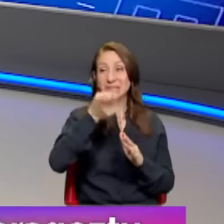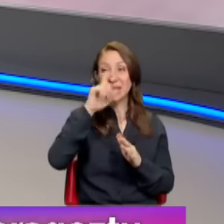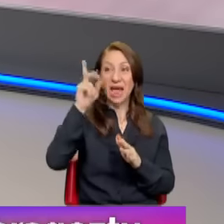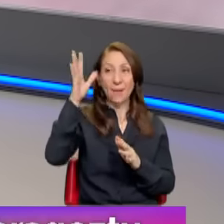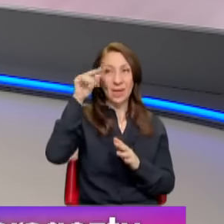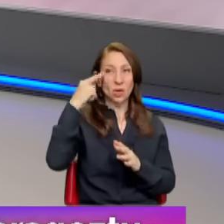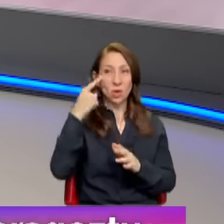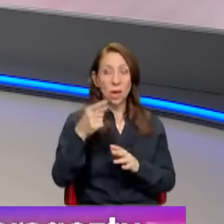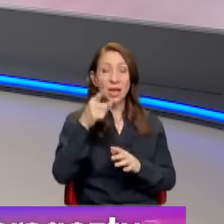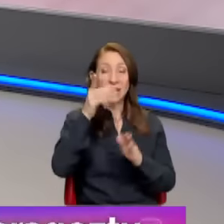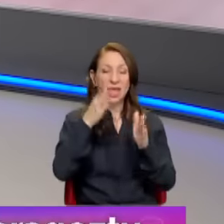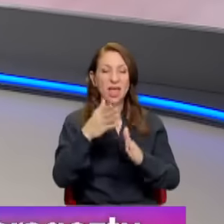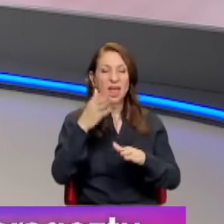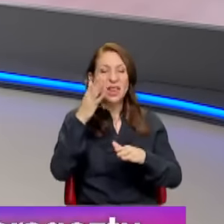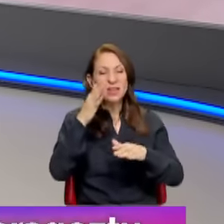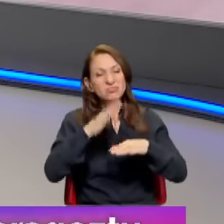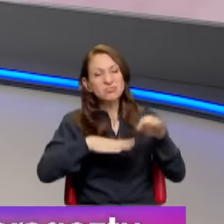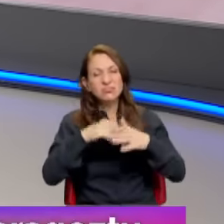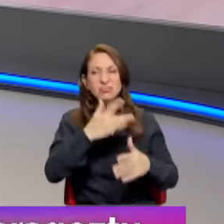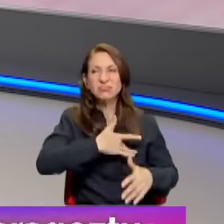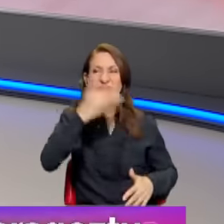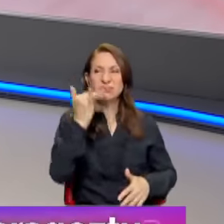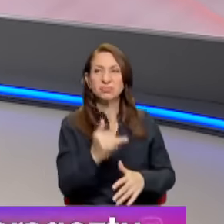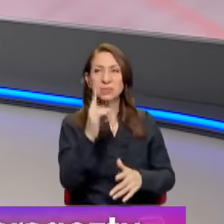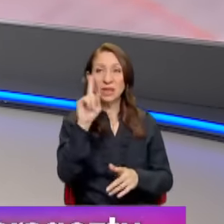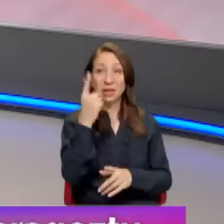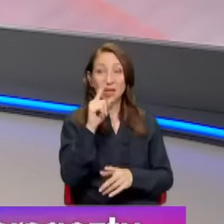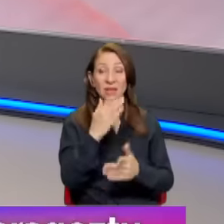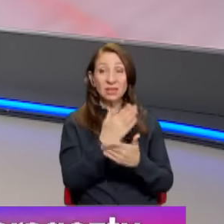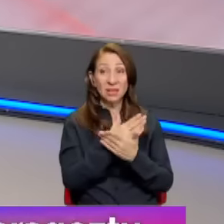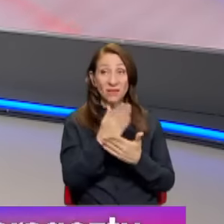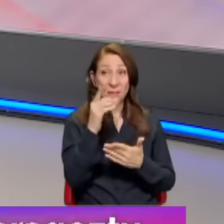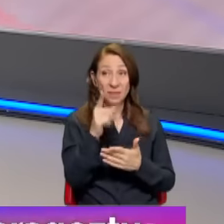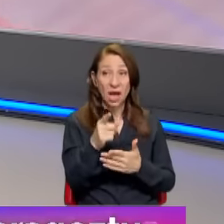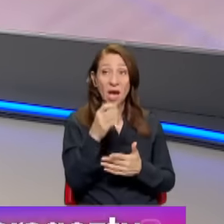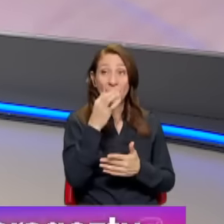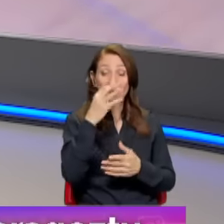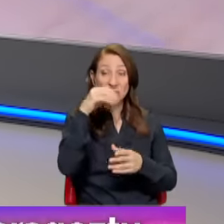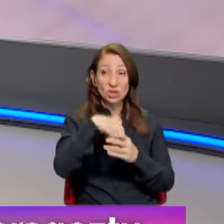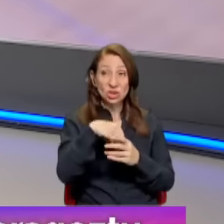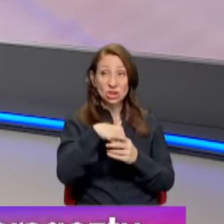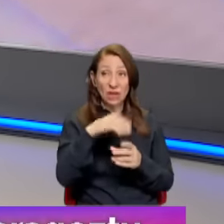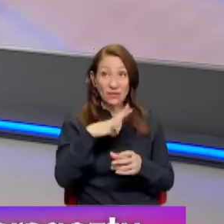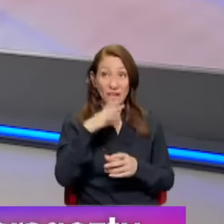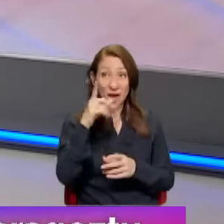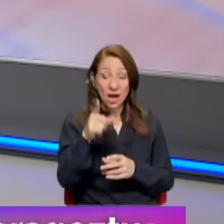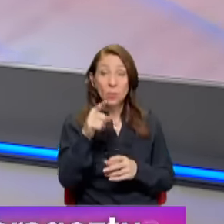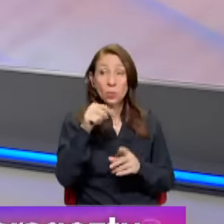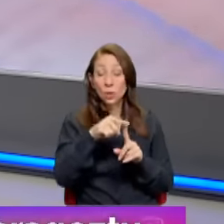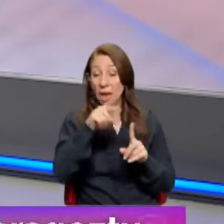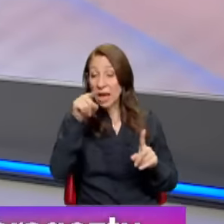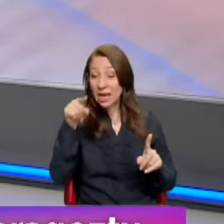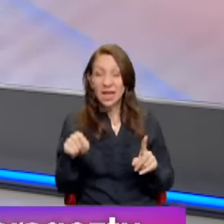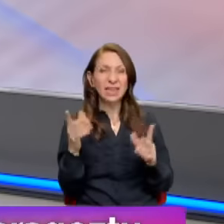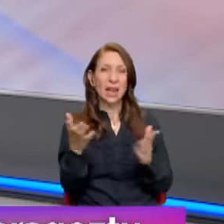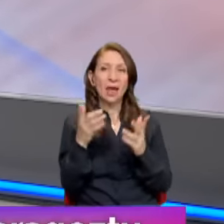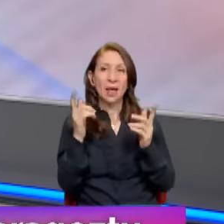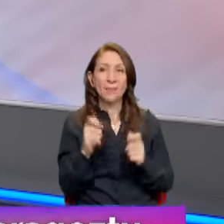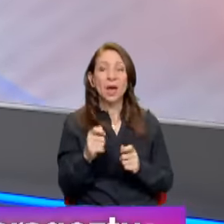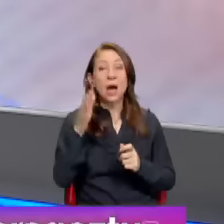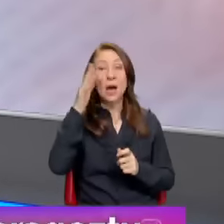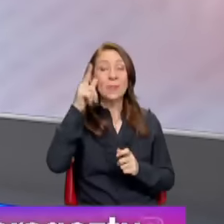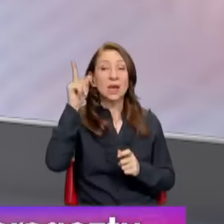göre reisi Elik kanlı bir liderdi ve devamında da haberin içinde de yer alıyor bugüne kadar neler yaptı